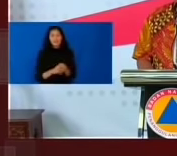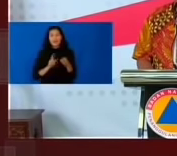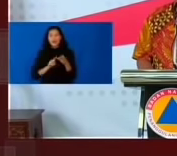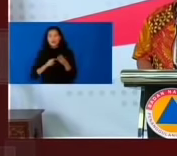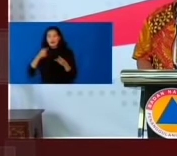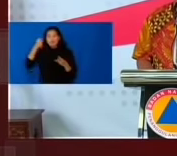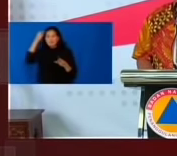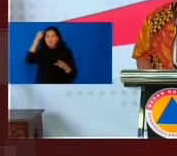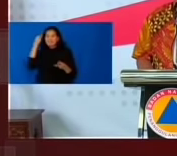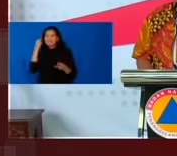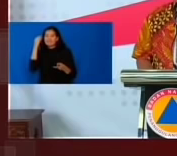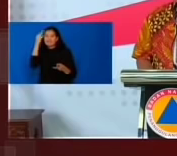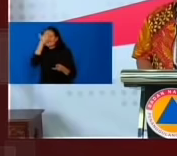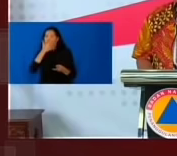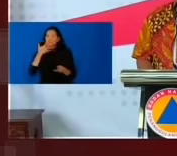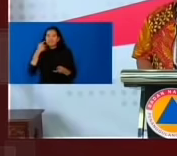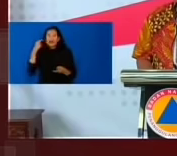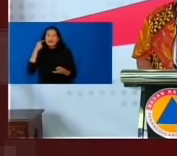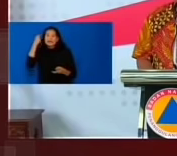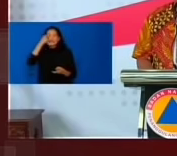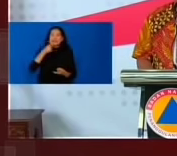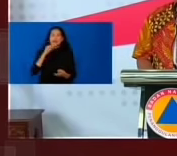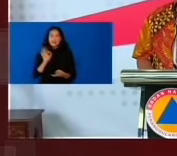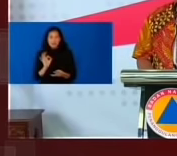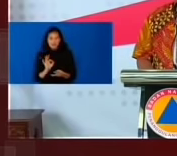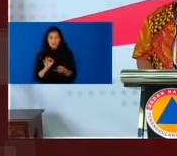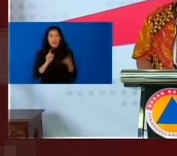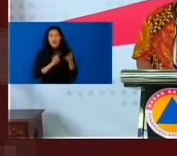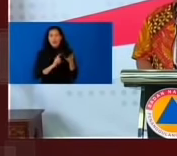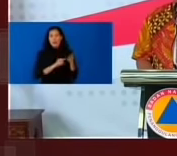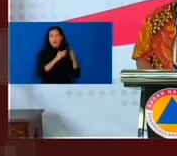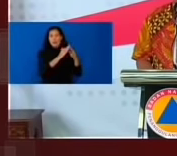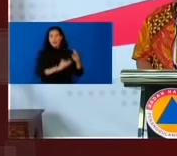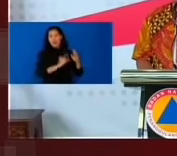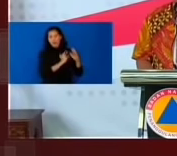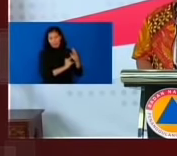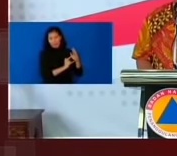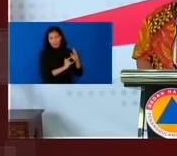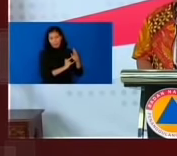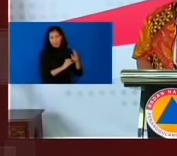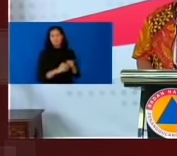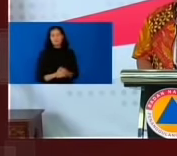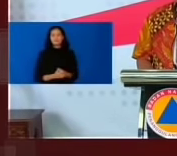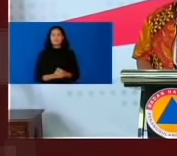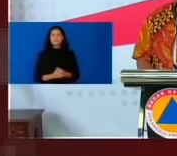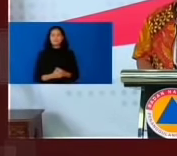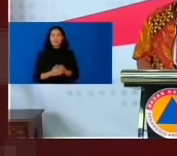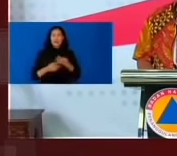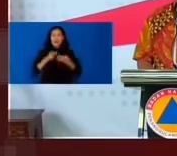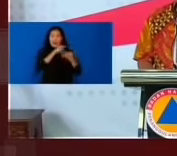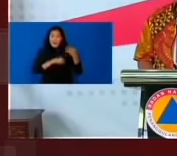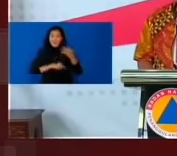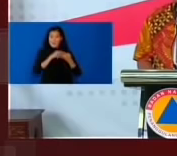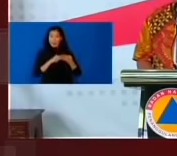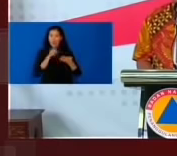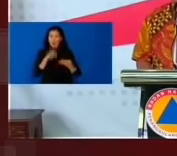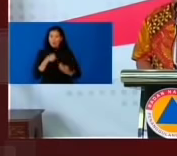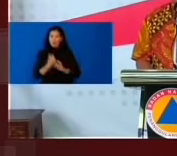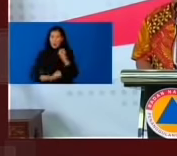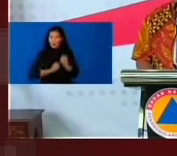wajah, kemudian tetap aman dan produktif di rumah. Lakukan semua dengan